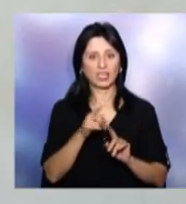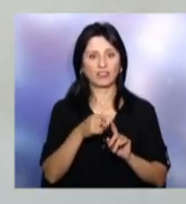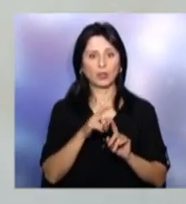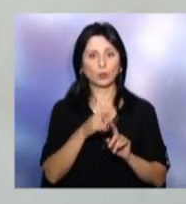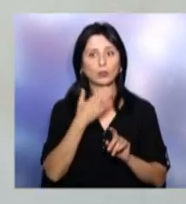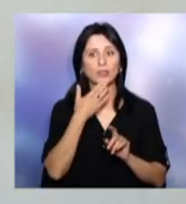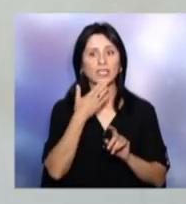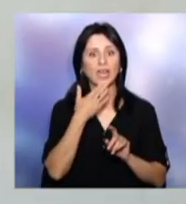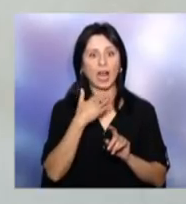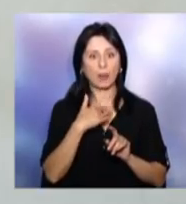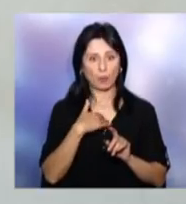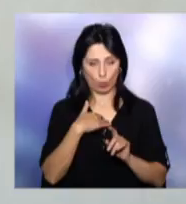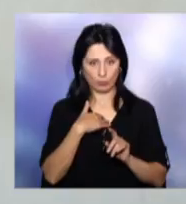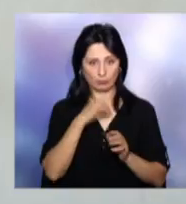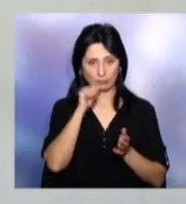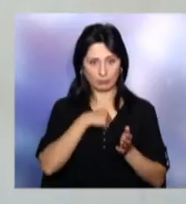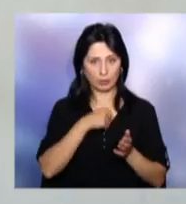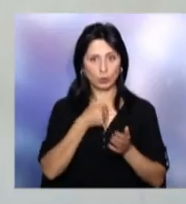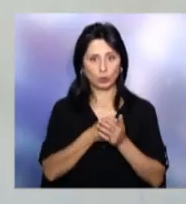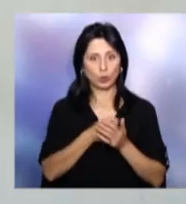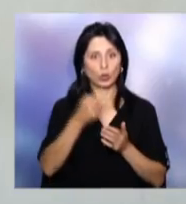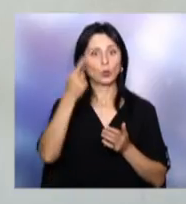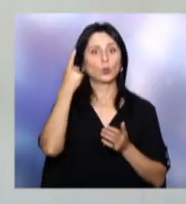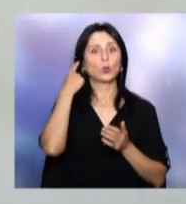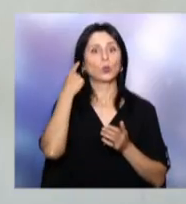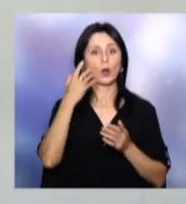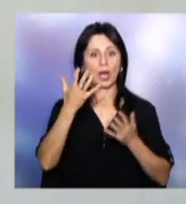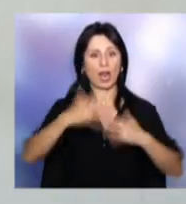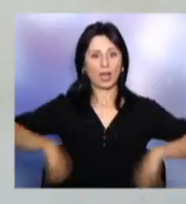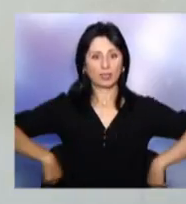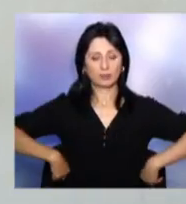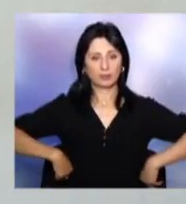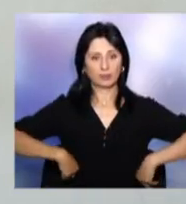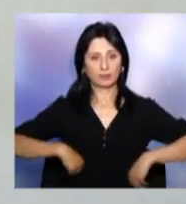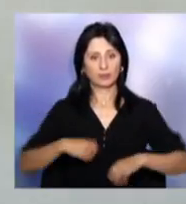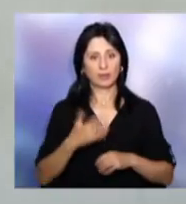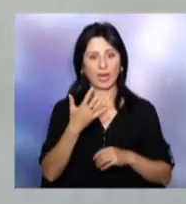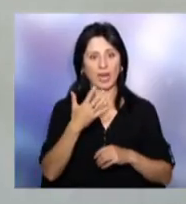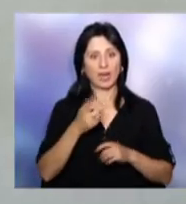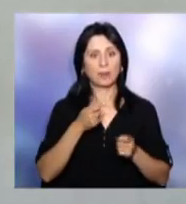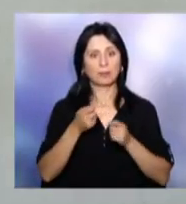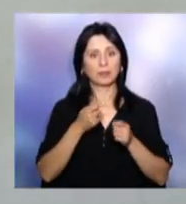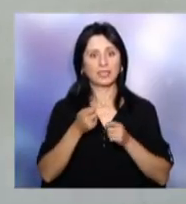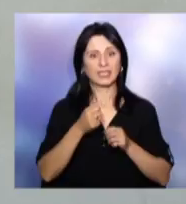უნდა მიუახლოვდეს გულმკერდს. ზურგს უკან შეაერთეთ ხელები, მარჯვენა